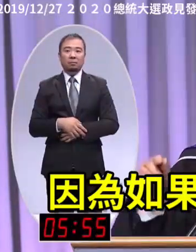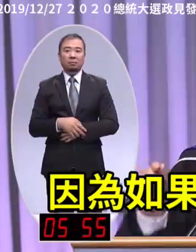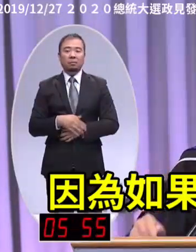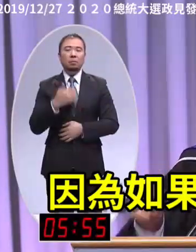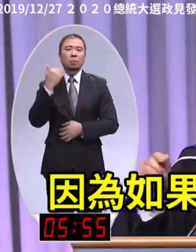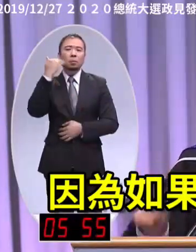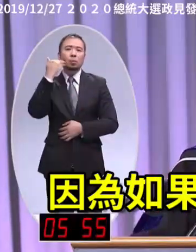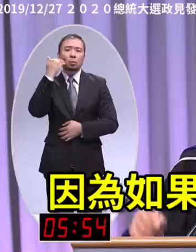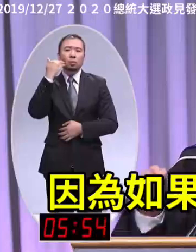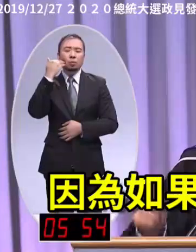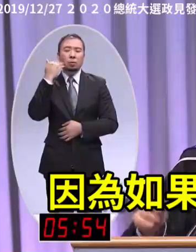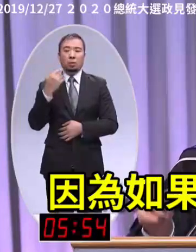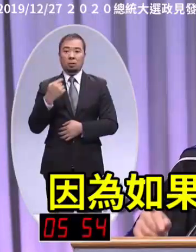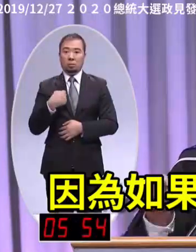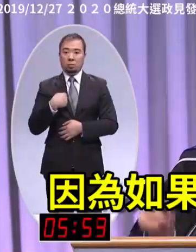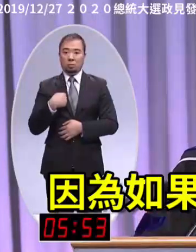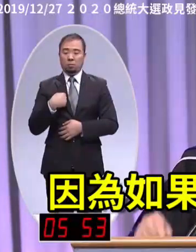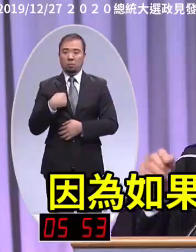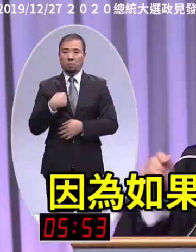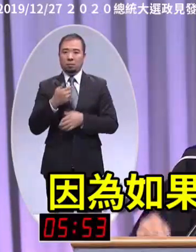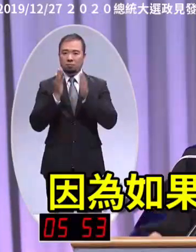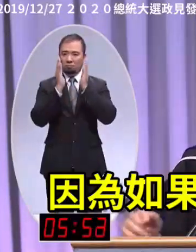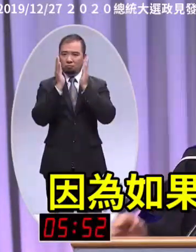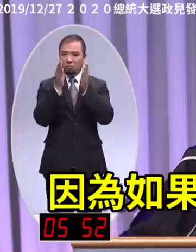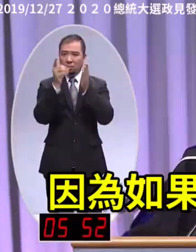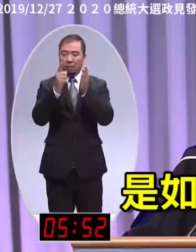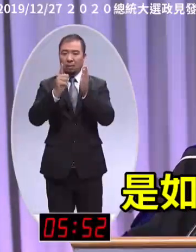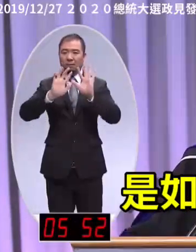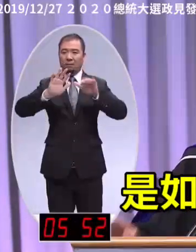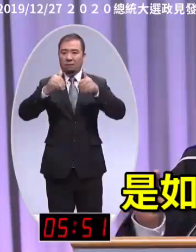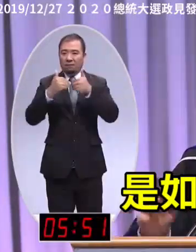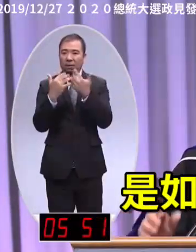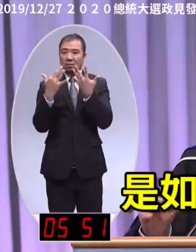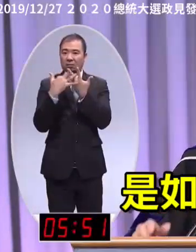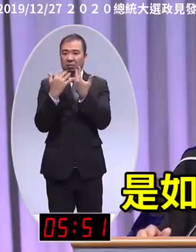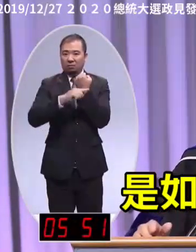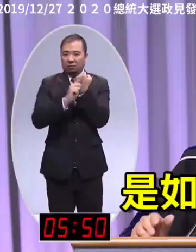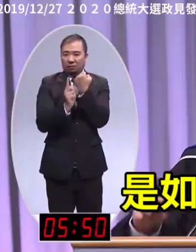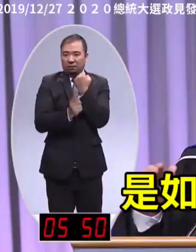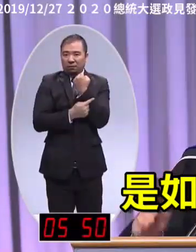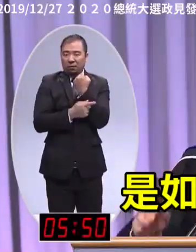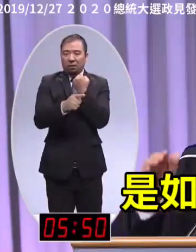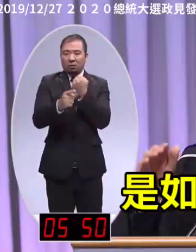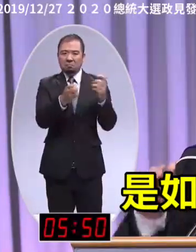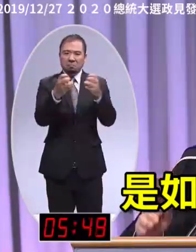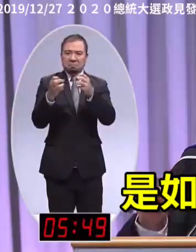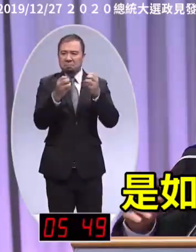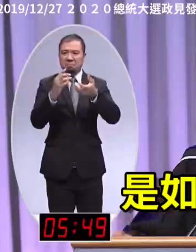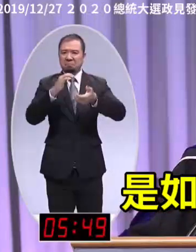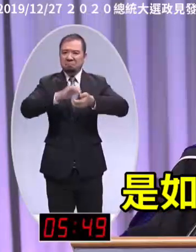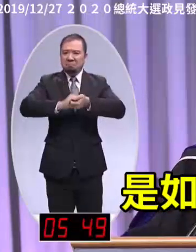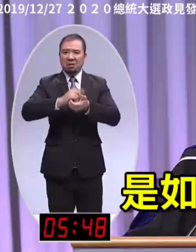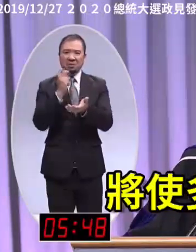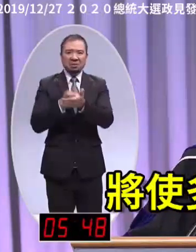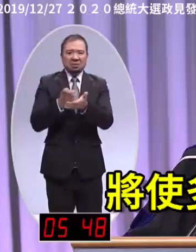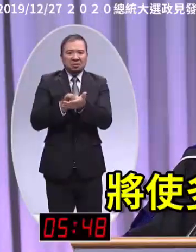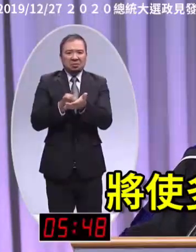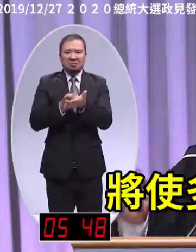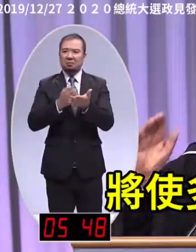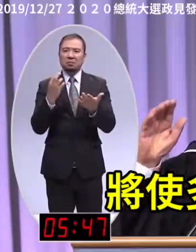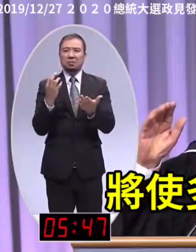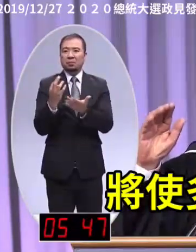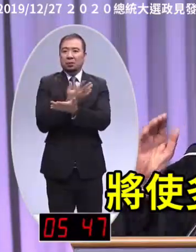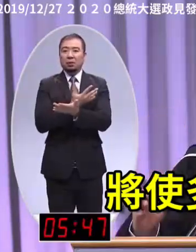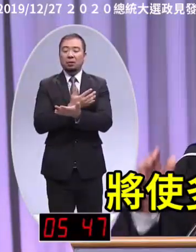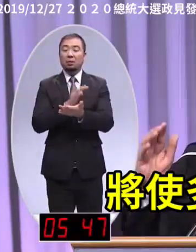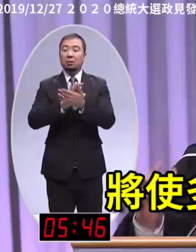果我们对于反渗透法的定定是如此的没有很严谨的话，将